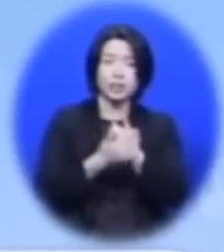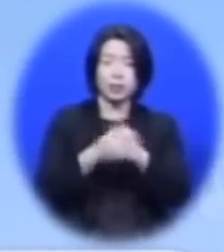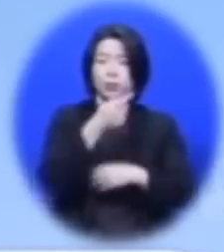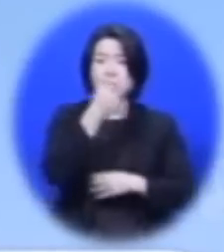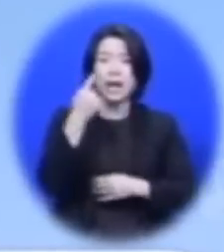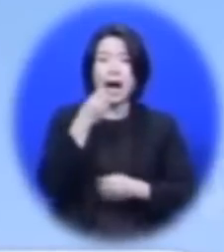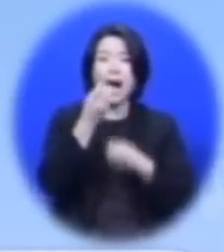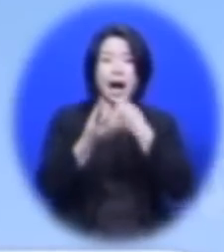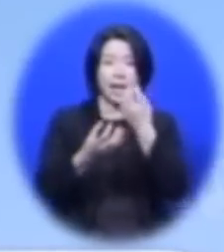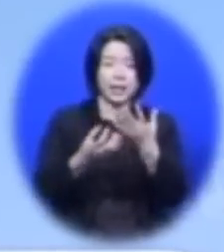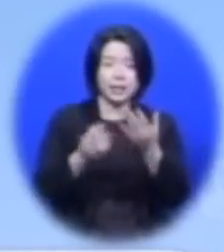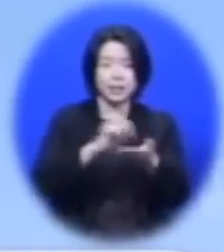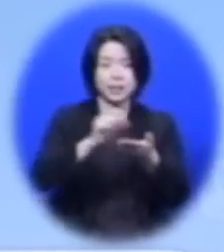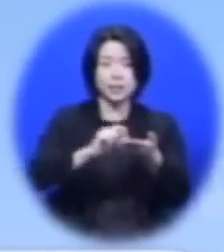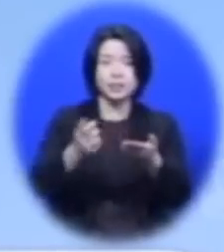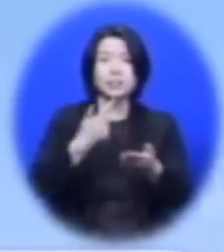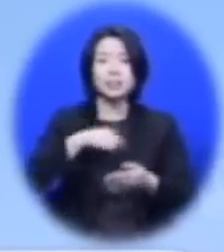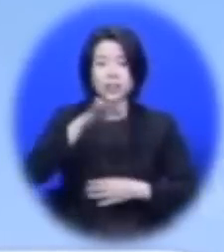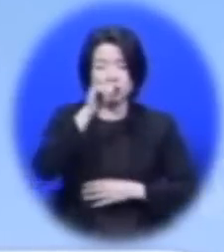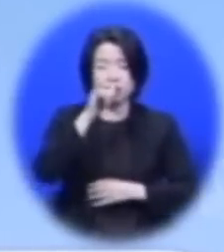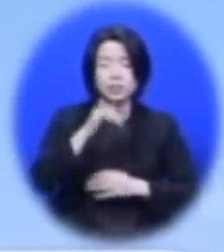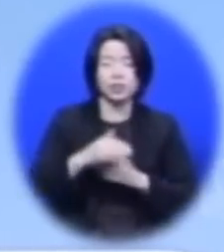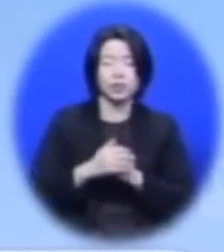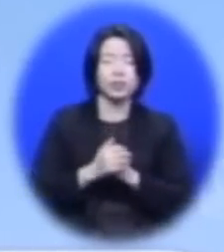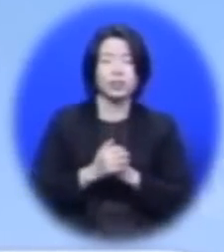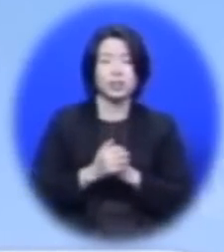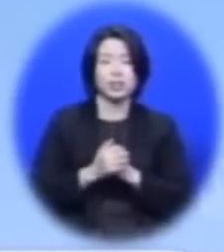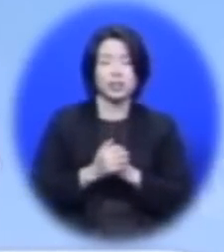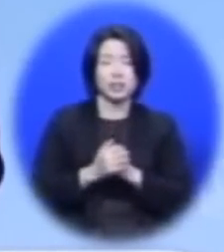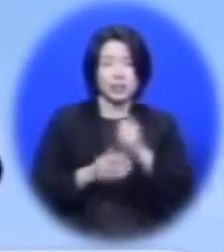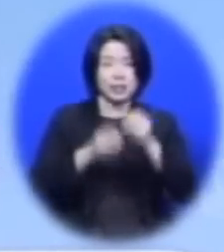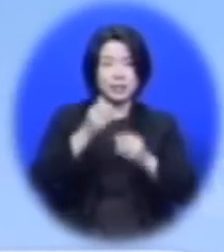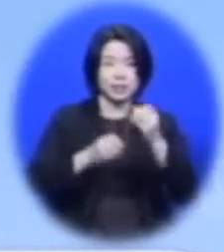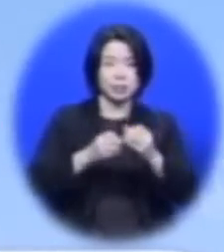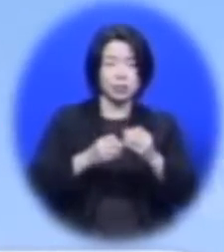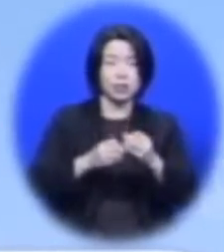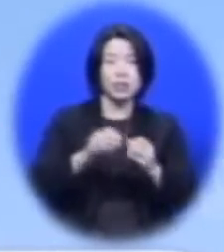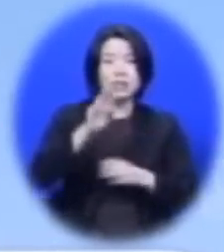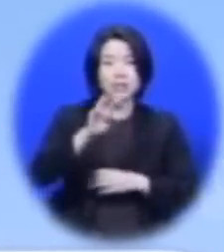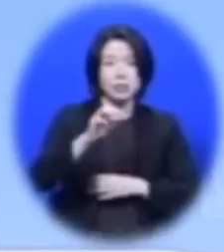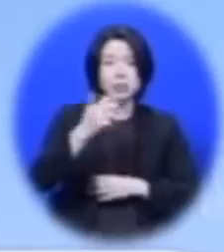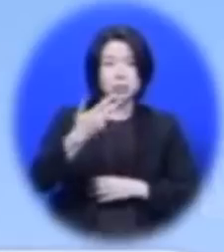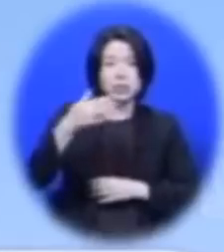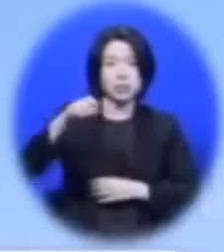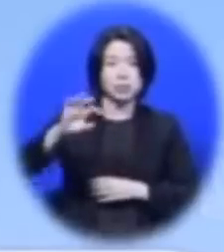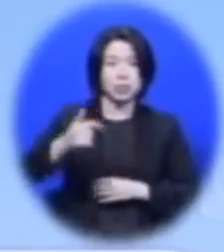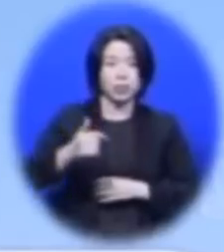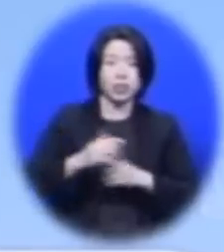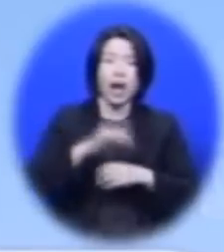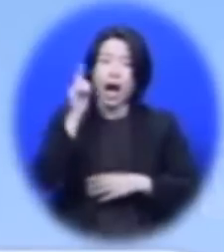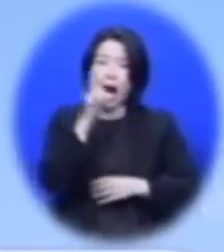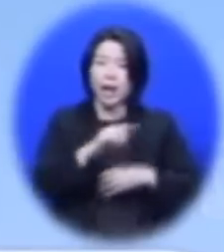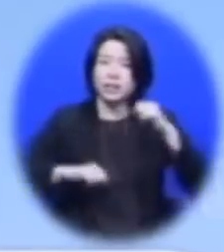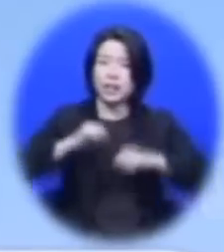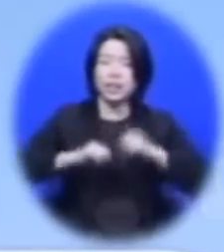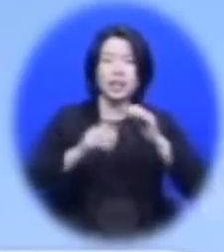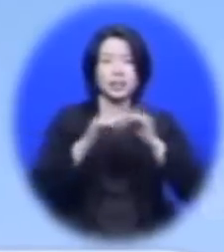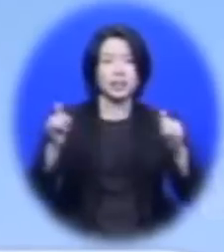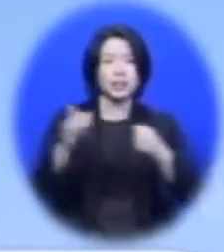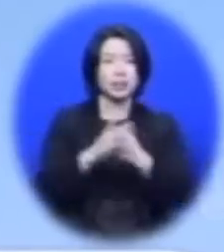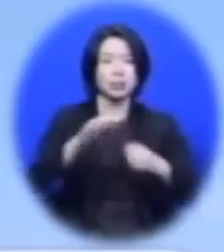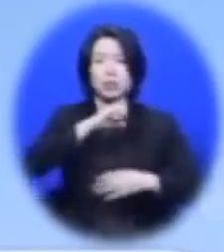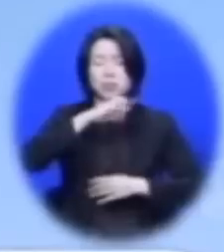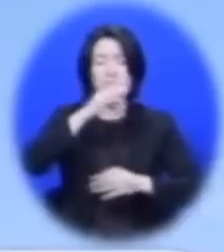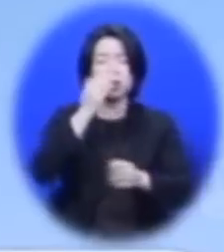간증을 쓰셨더라고요. 시편 37편 1절에 이런 구절이 나옵니다. 악을 행하는 자들 때문에